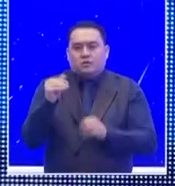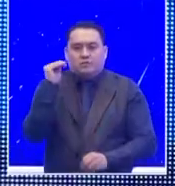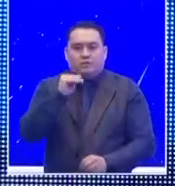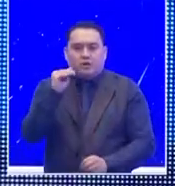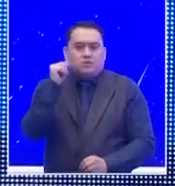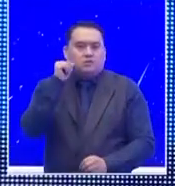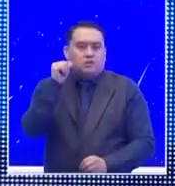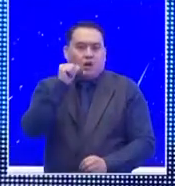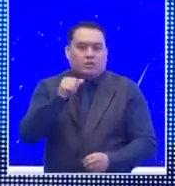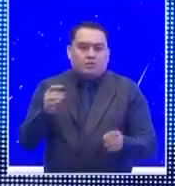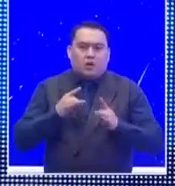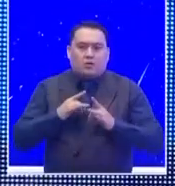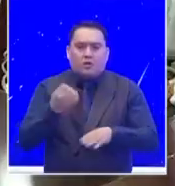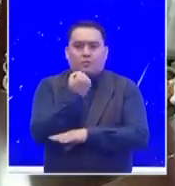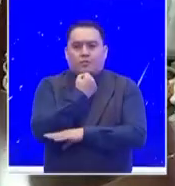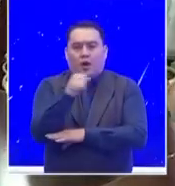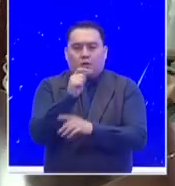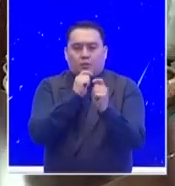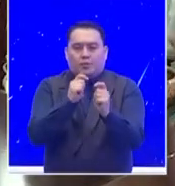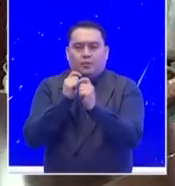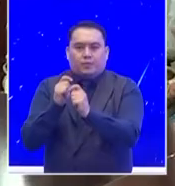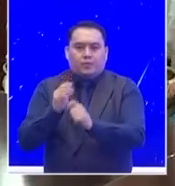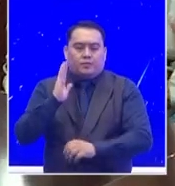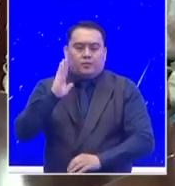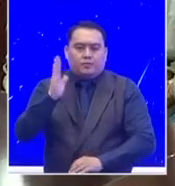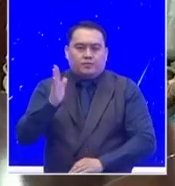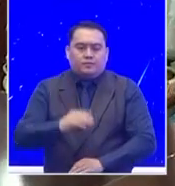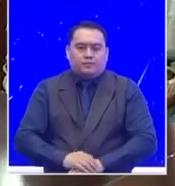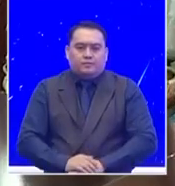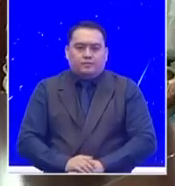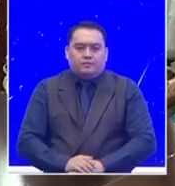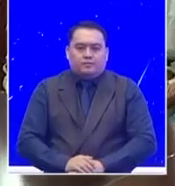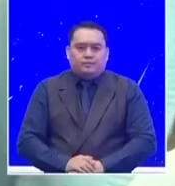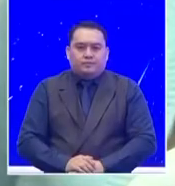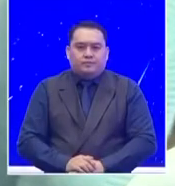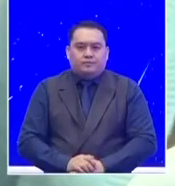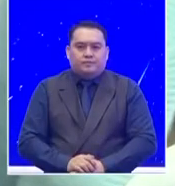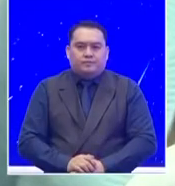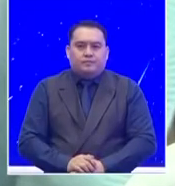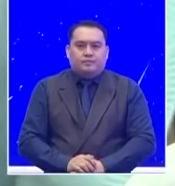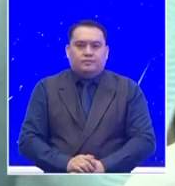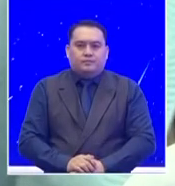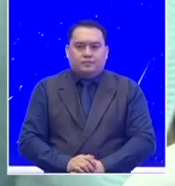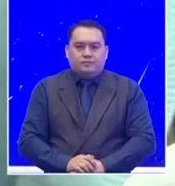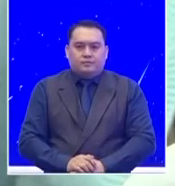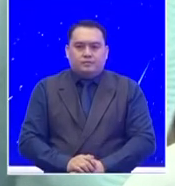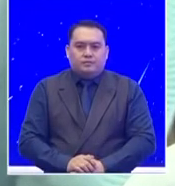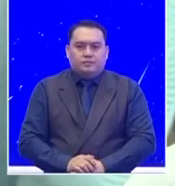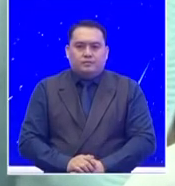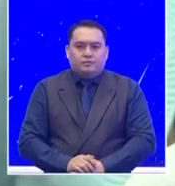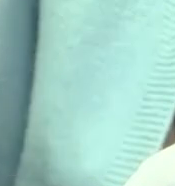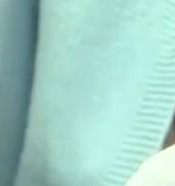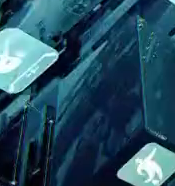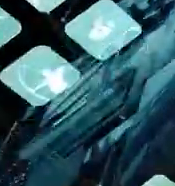завтра. В торжественной обстановке победители будут отмечены благодарственными письмами и денежными призами. Руслан Нурмухамбетов, Асет Бекбатыр,